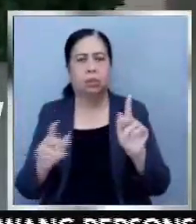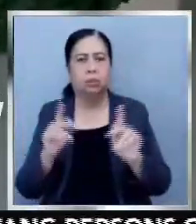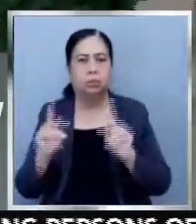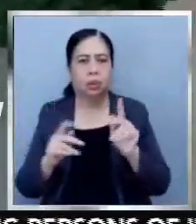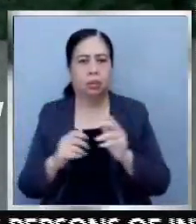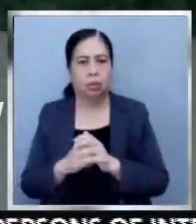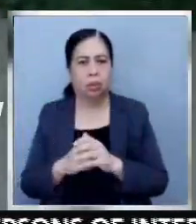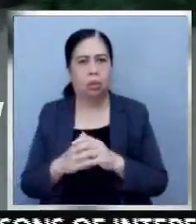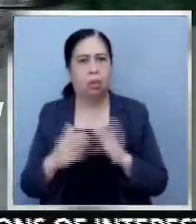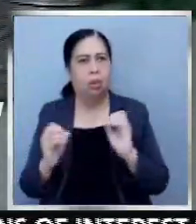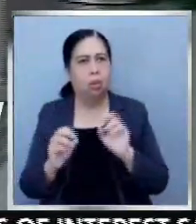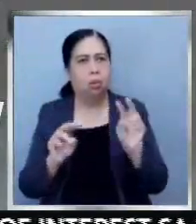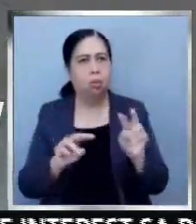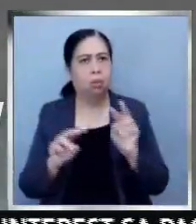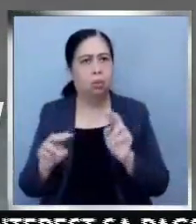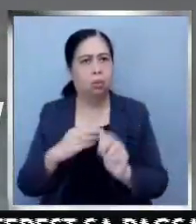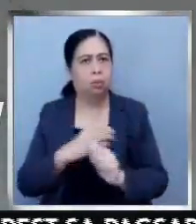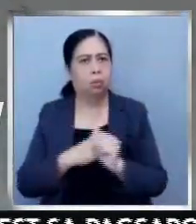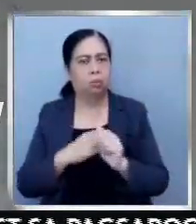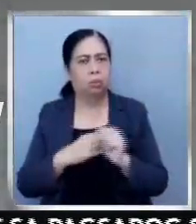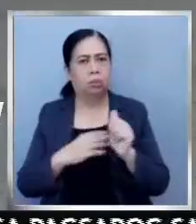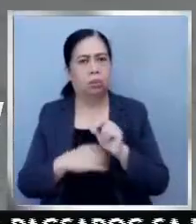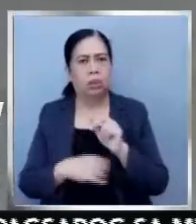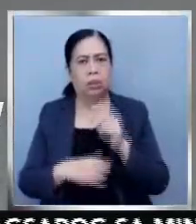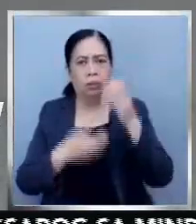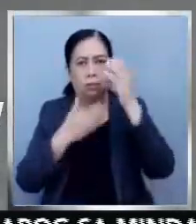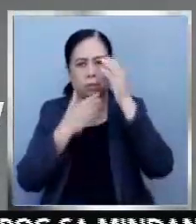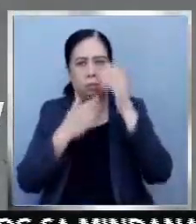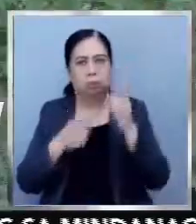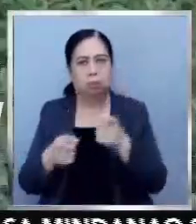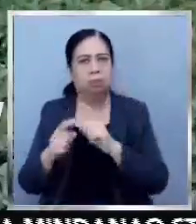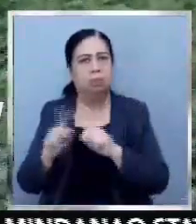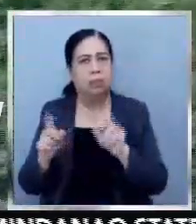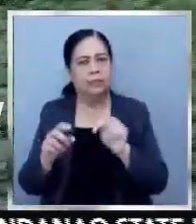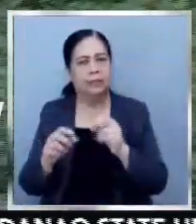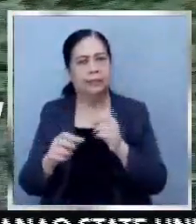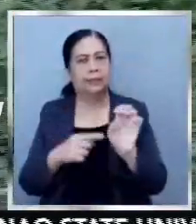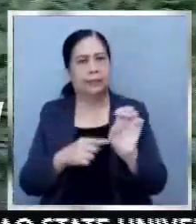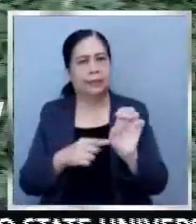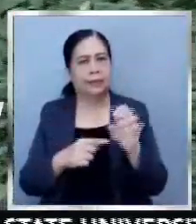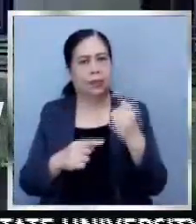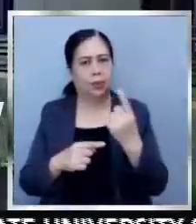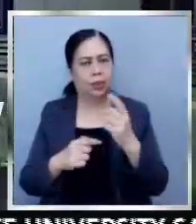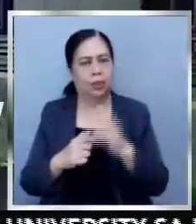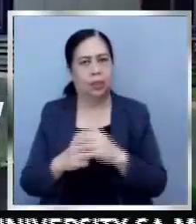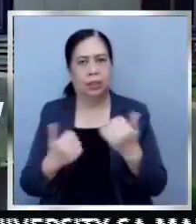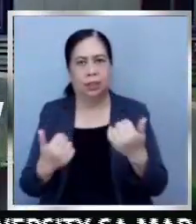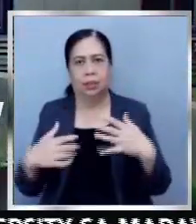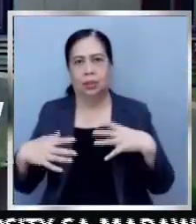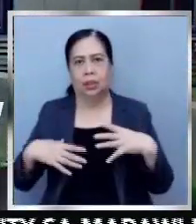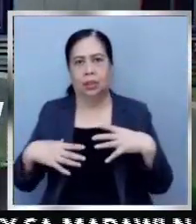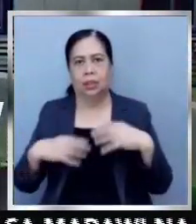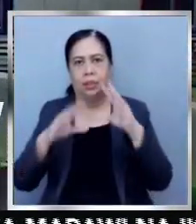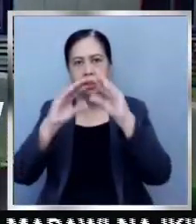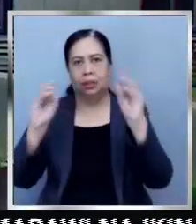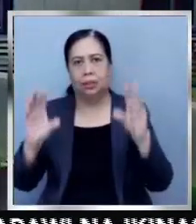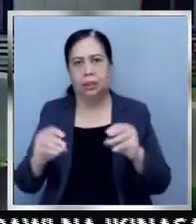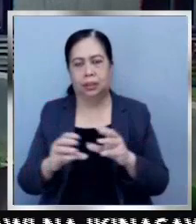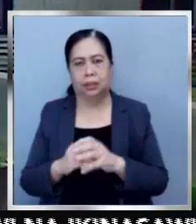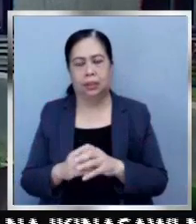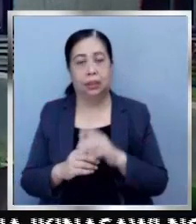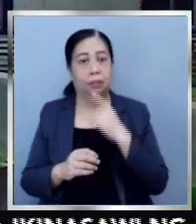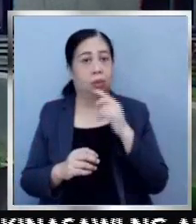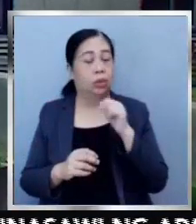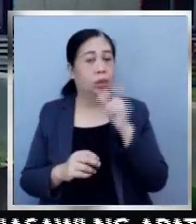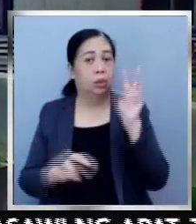ron umamonitor na banta ng terorismo, pero kailangan pa rin maniguro, lalo na ngayong holiday rush. Nothing to worry, sir. Sabi ko nga po kanina,